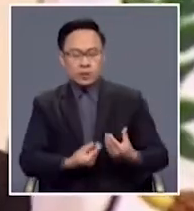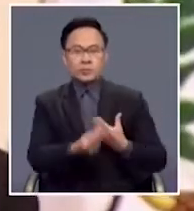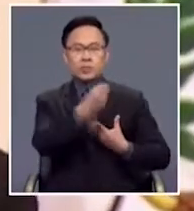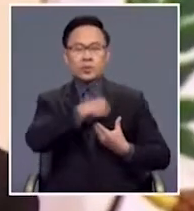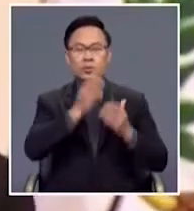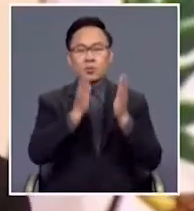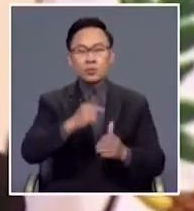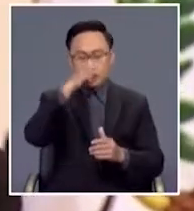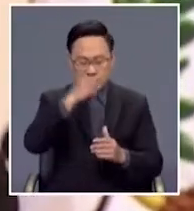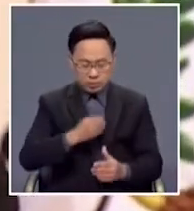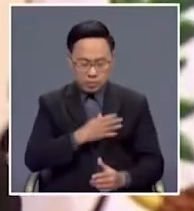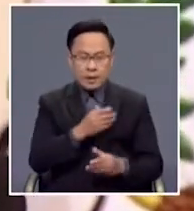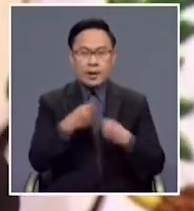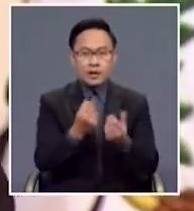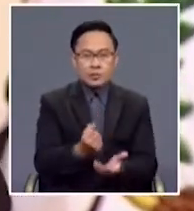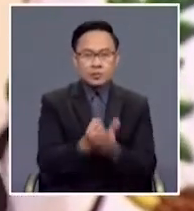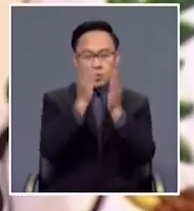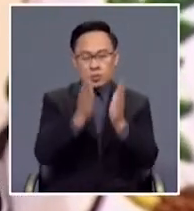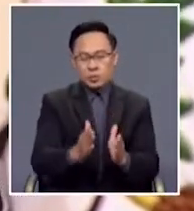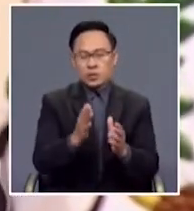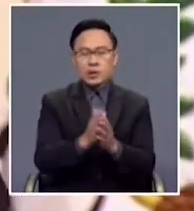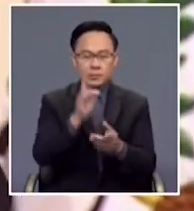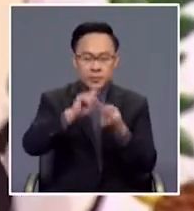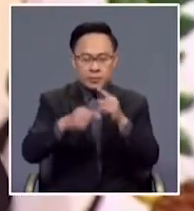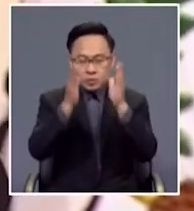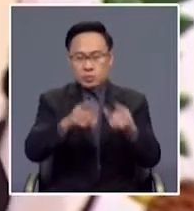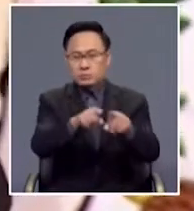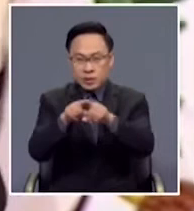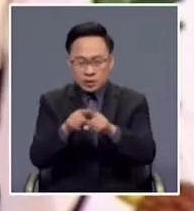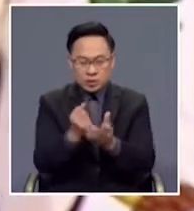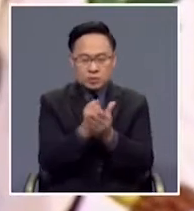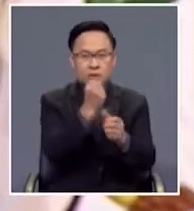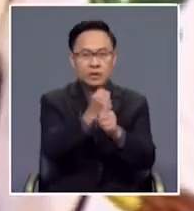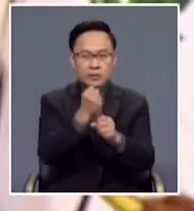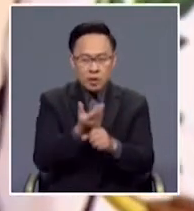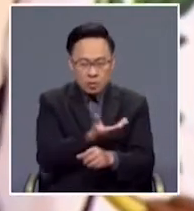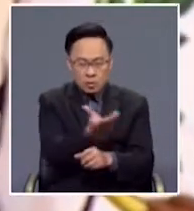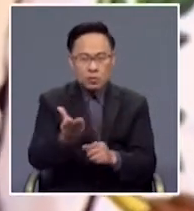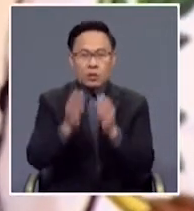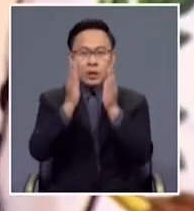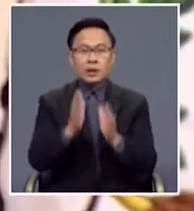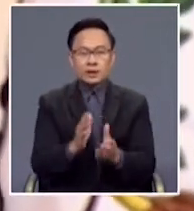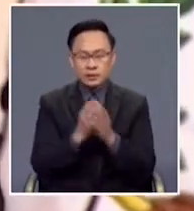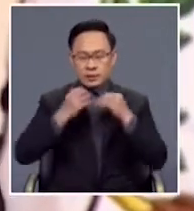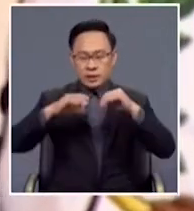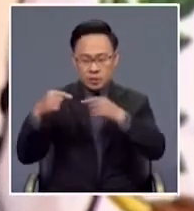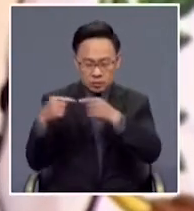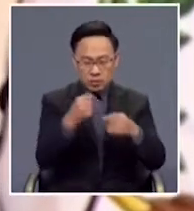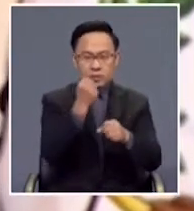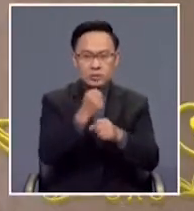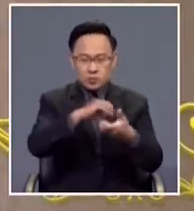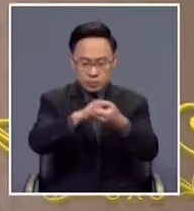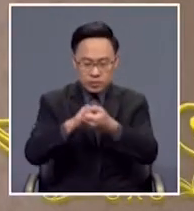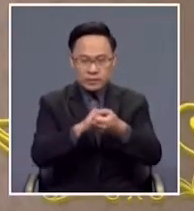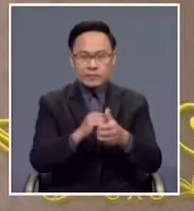ในการทำงานเพื่อช่วยเหลือเพื่อนมนุษย์ด้วยความเสียสละอีกด้วยก็ขอให้ร่วมมือกับทางรายการต่อไปด้วยนะครับ